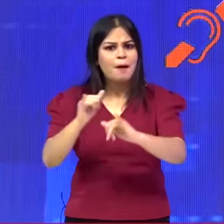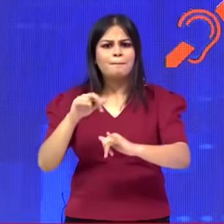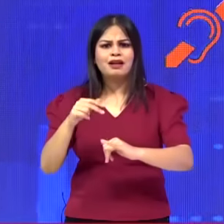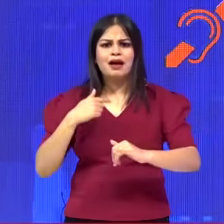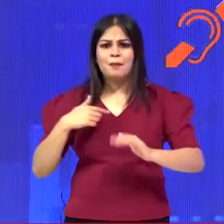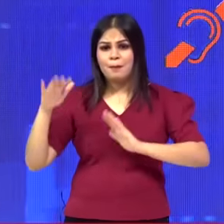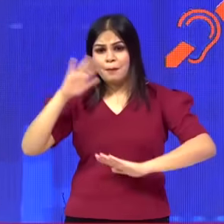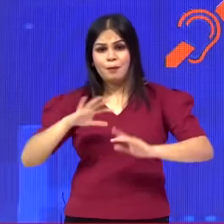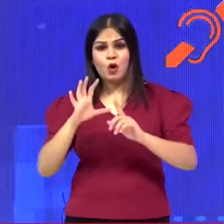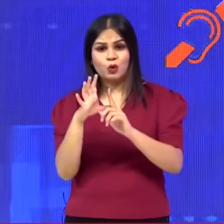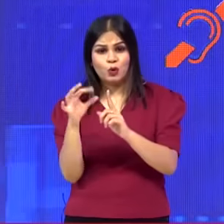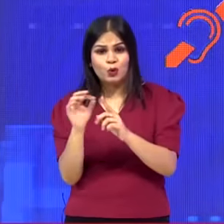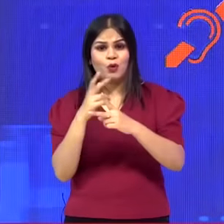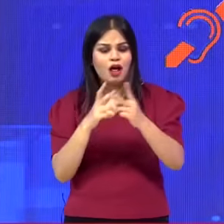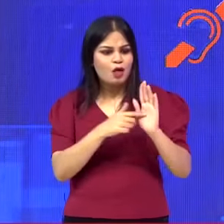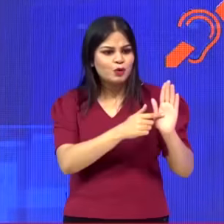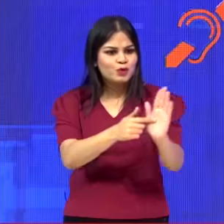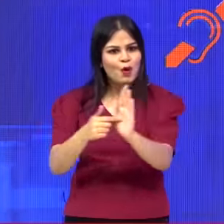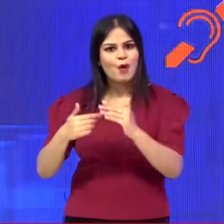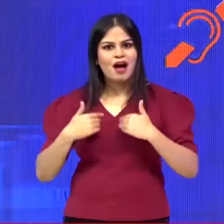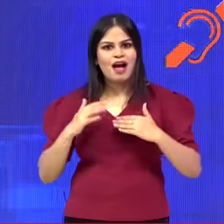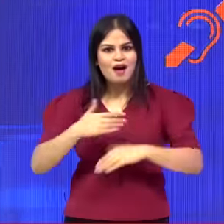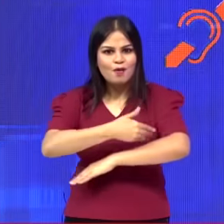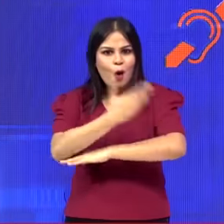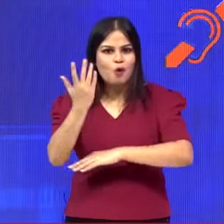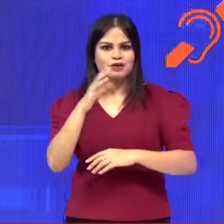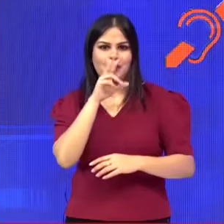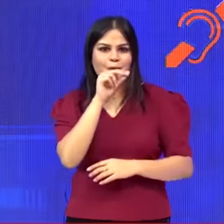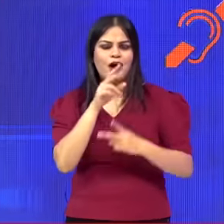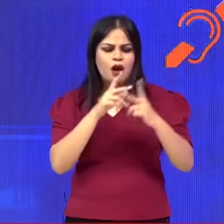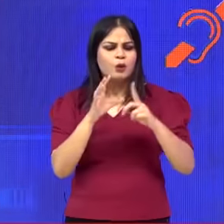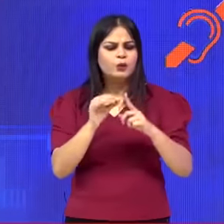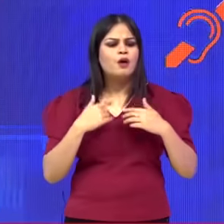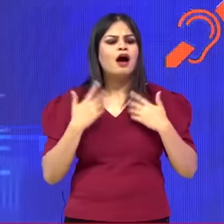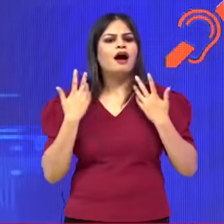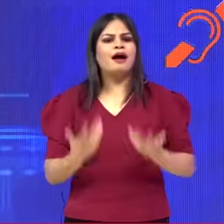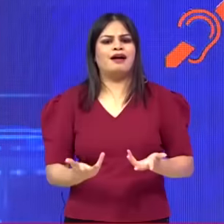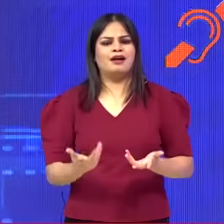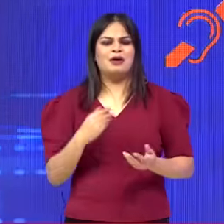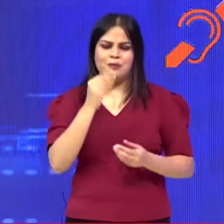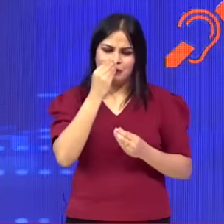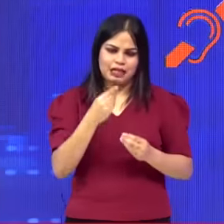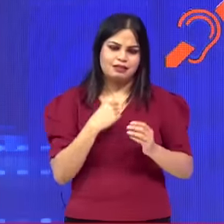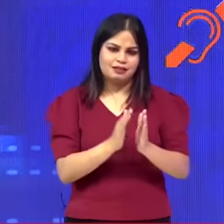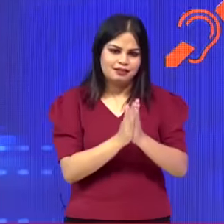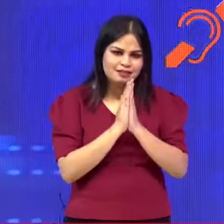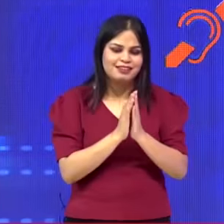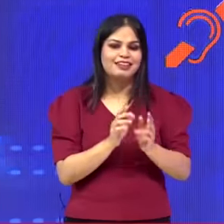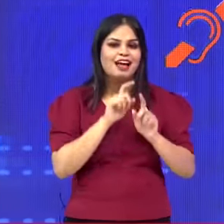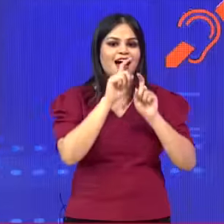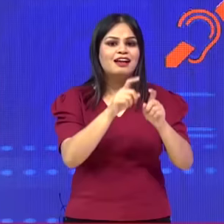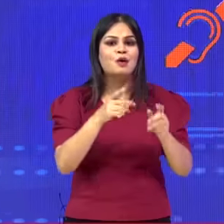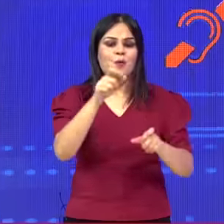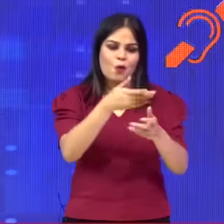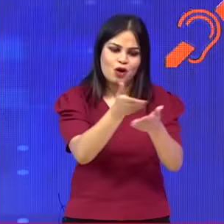परफॉर्मेंसेस का और मेरे काम मेरे होस्टिंग का क्या होगा. तो मेरी तो दरख्वास्त है कि सब बहुत अच्छा